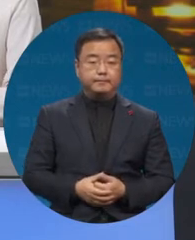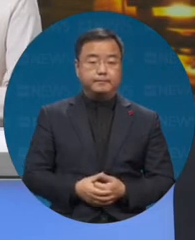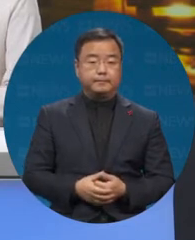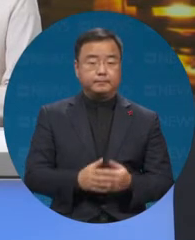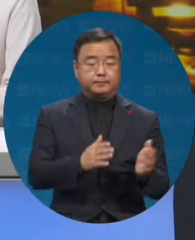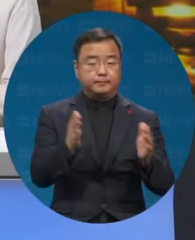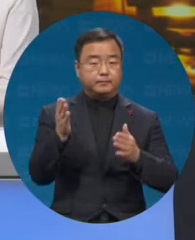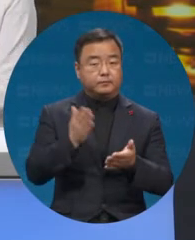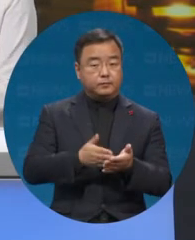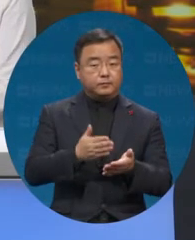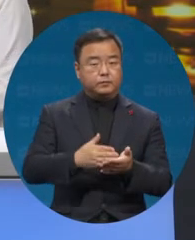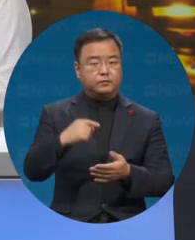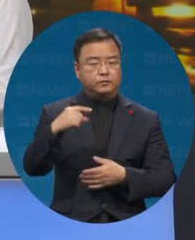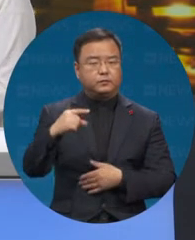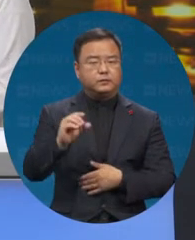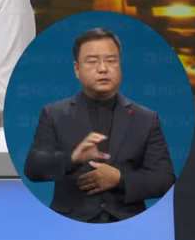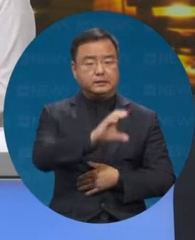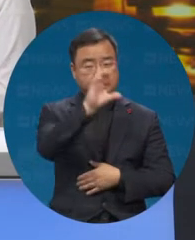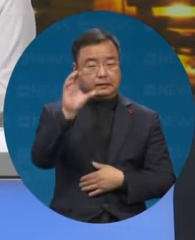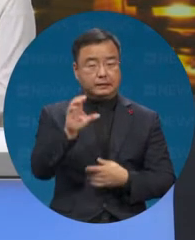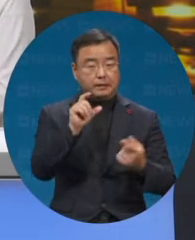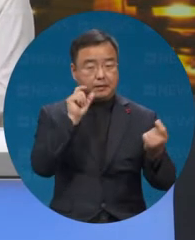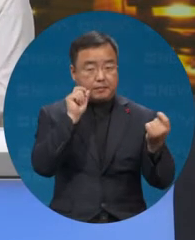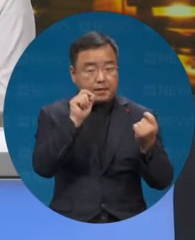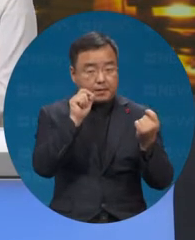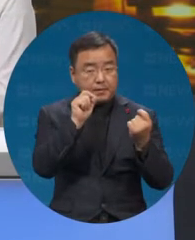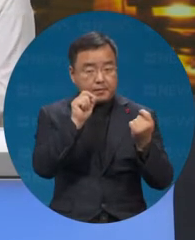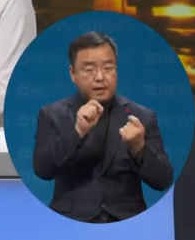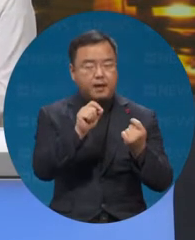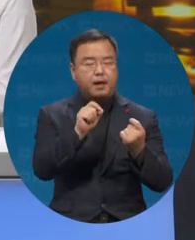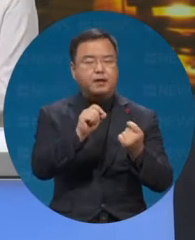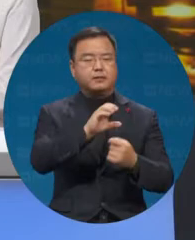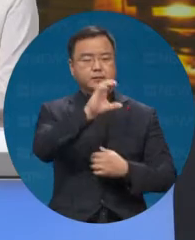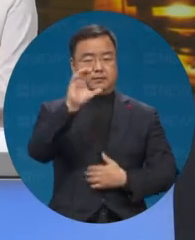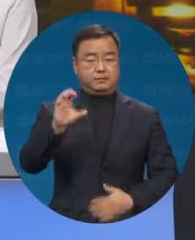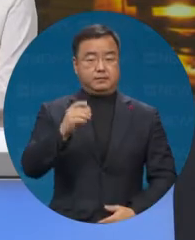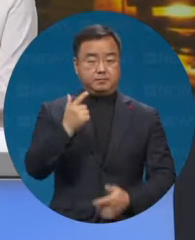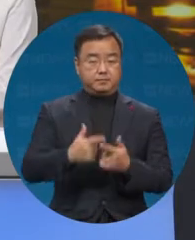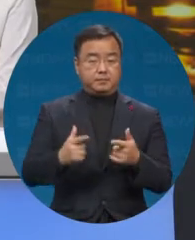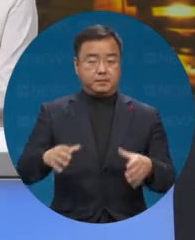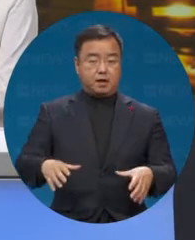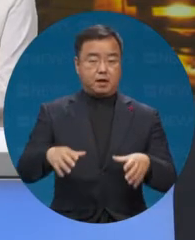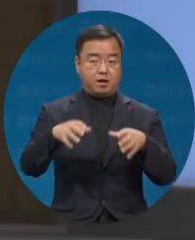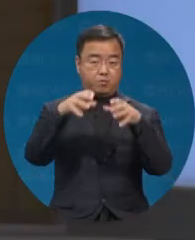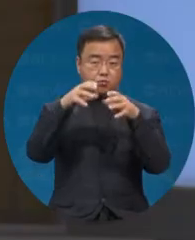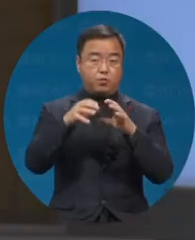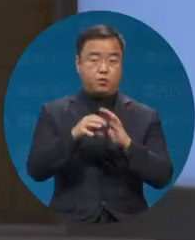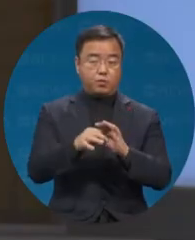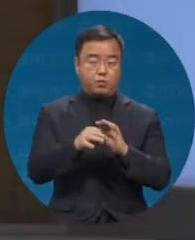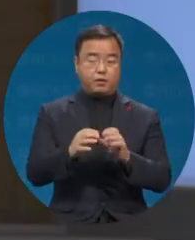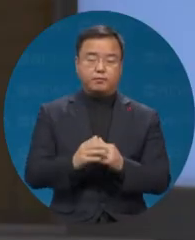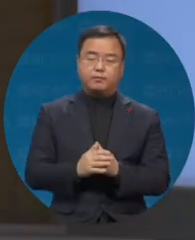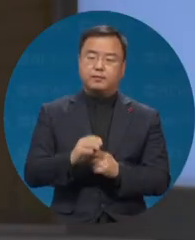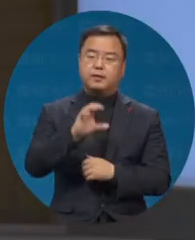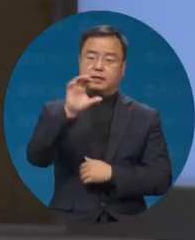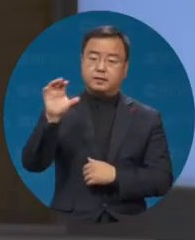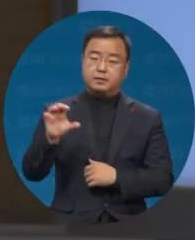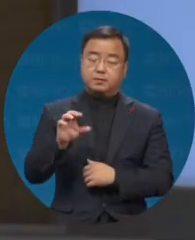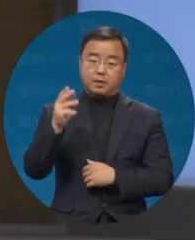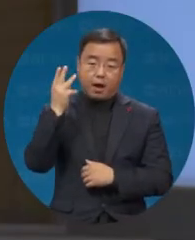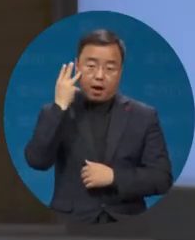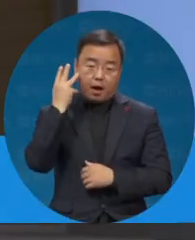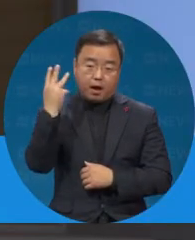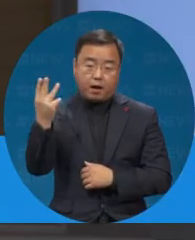오늘 뉴스지. 이제 크리스마스가 다가오고 있는데 크리스마스 트리와 관련된 얘기군요. 그렇습니다. 크리스마스가 사흘 앞으로